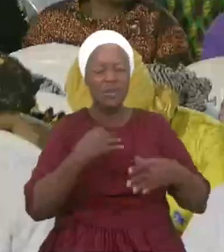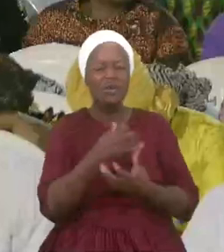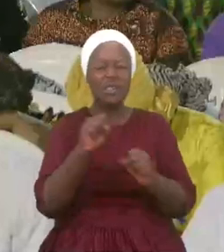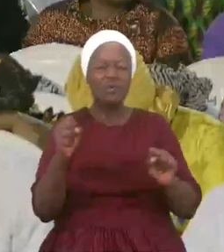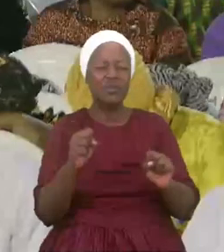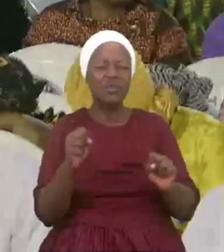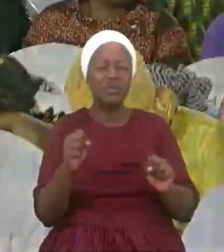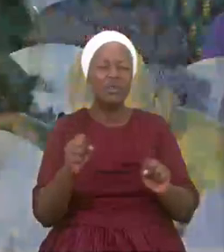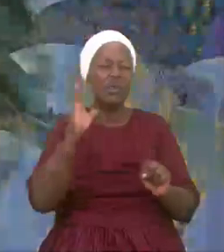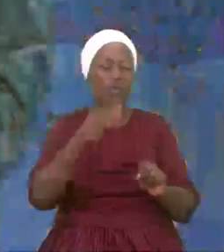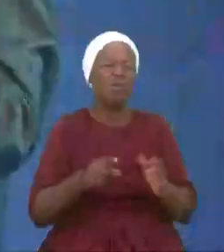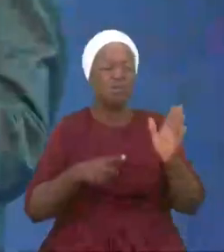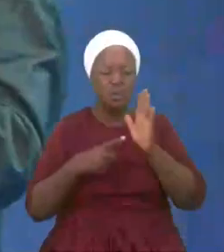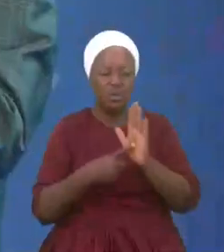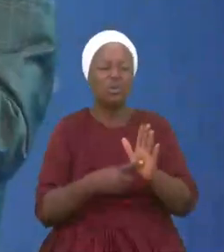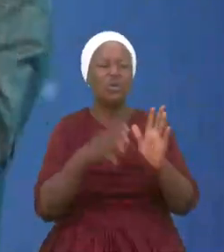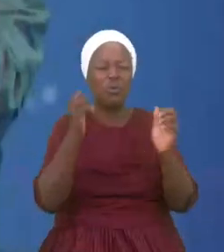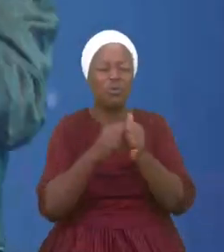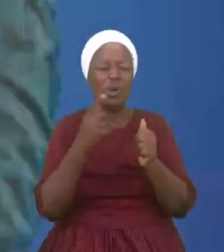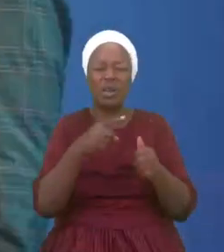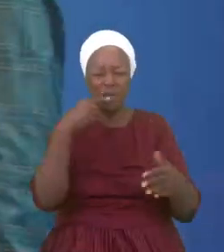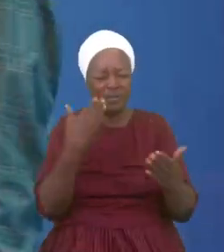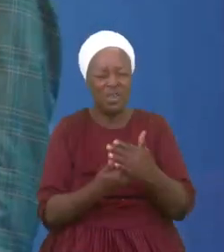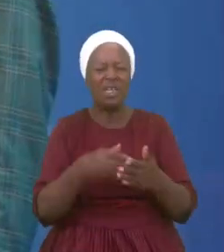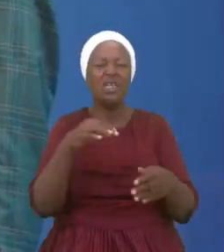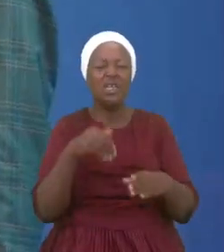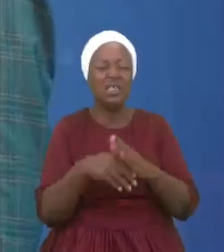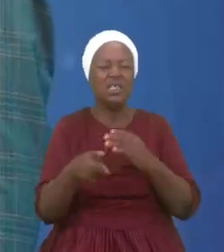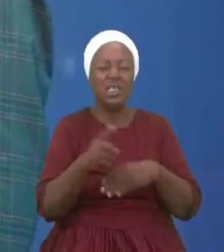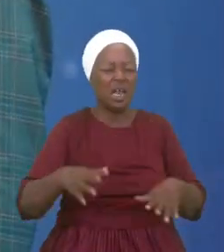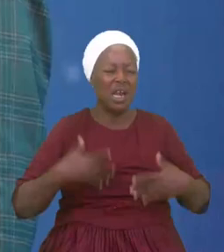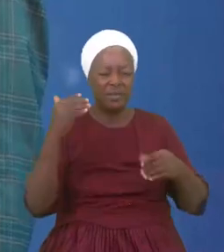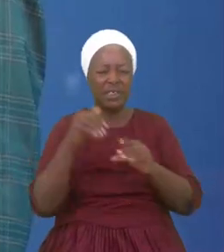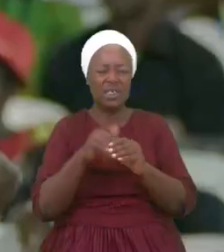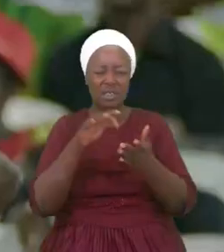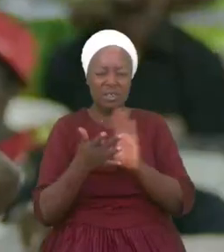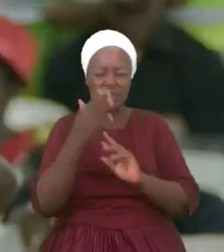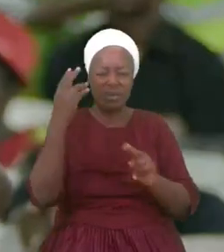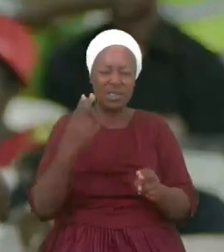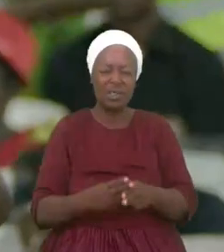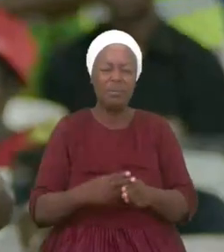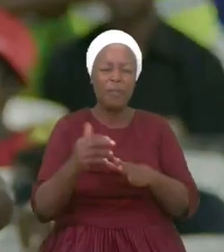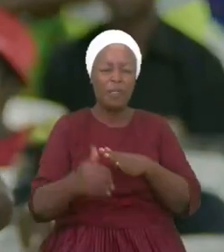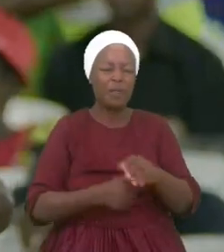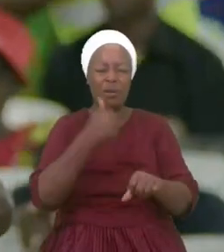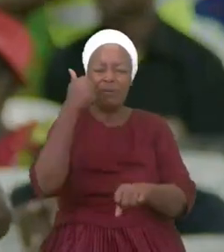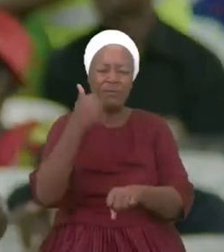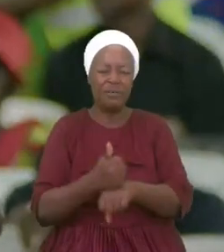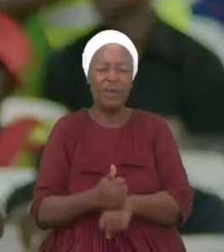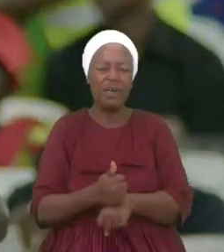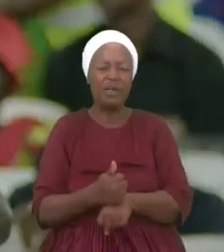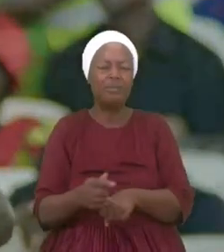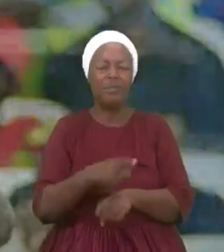la joie du salut la paix du salut le soir accordé la nouvelle vie de salut se montre que cela soit